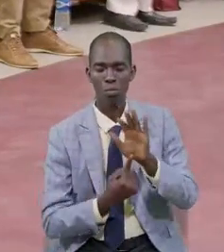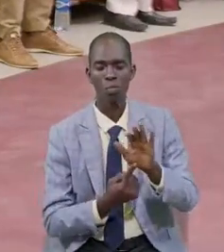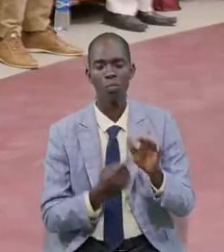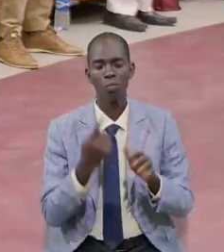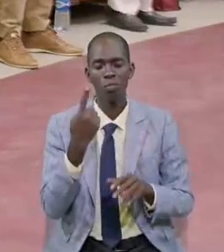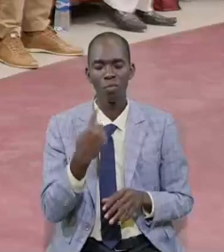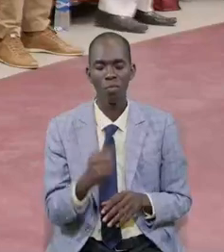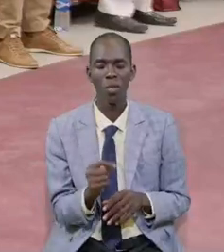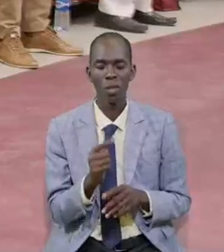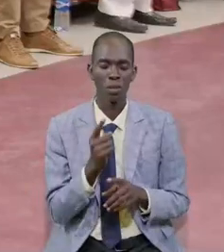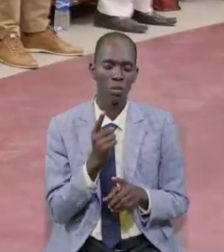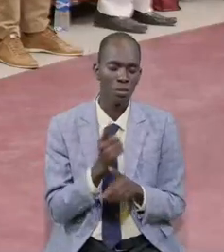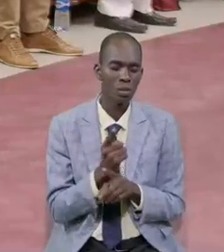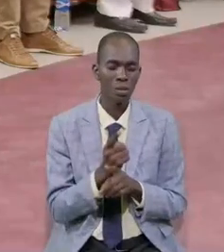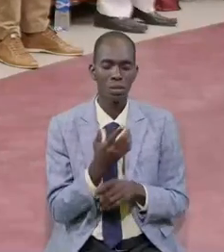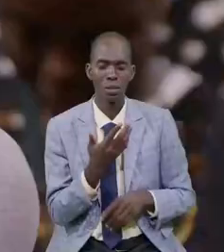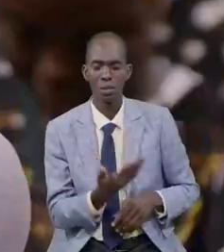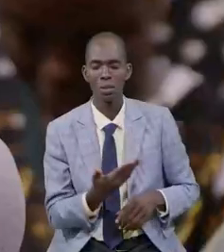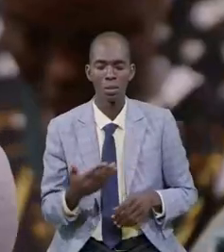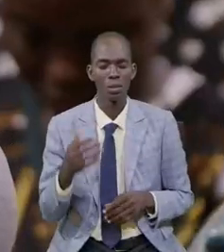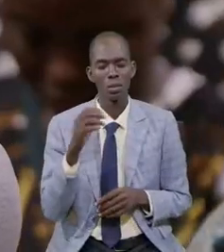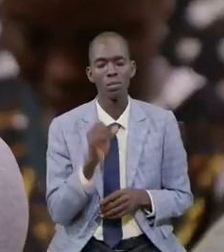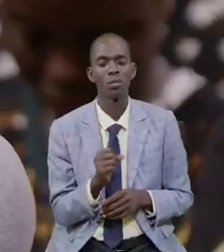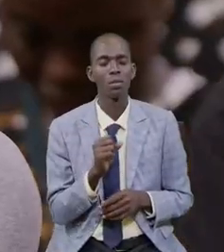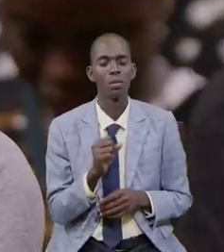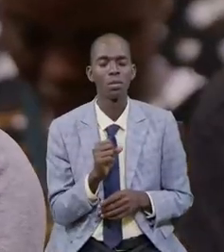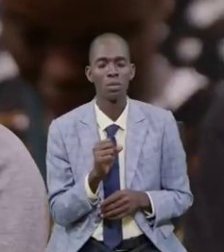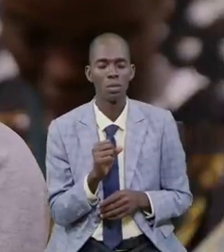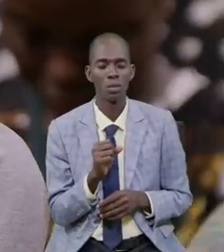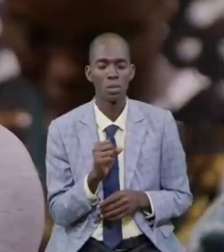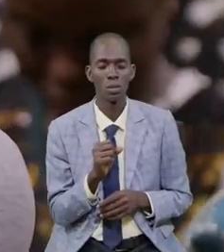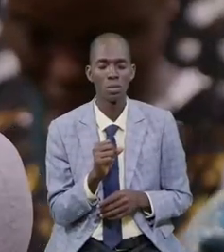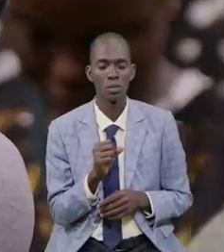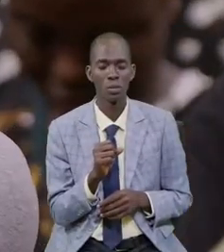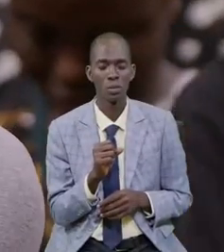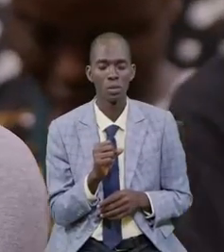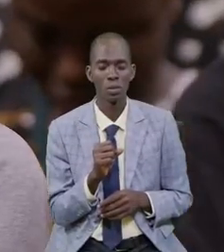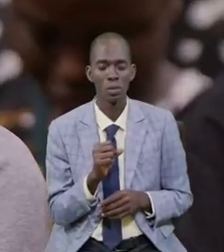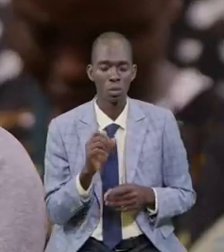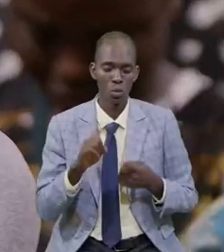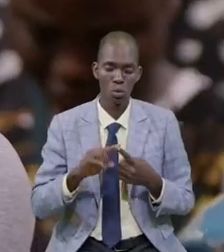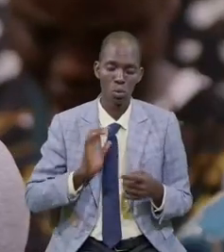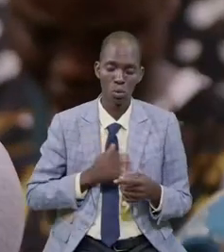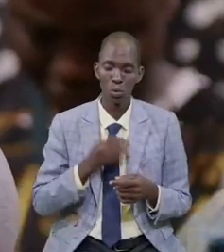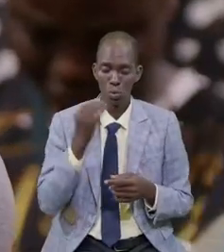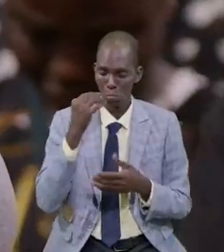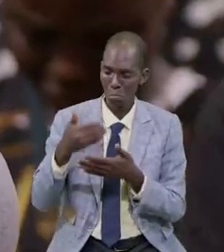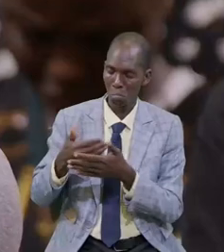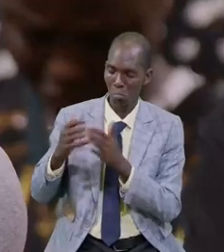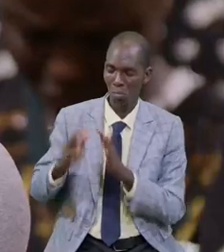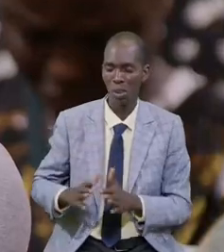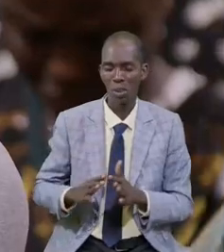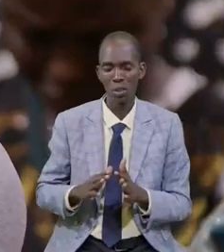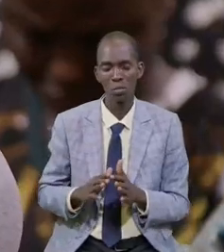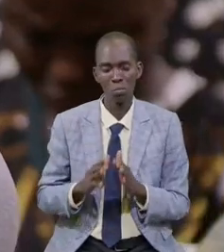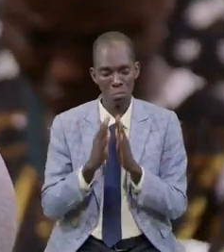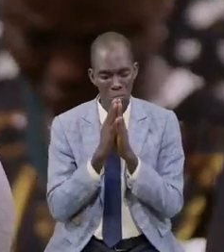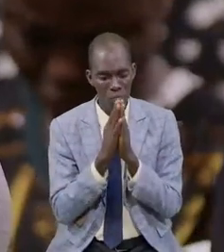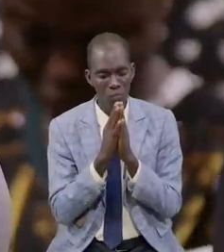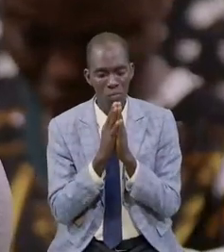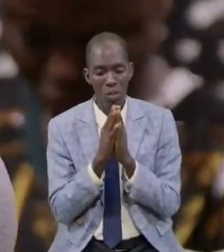pour exprimer la bonne chose, la bonne parole à nos voisins.